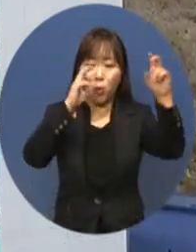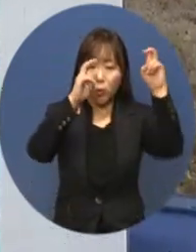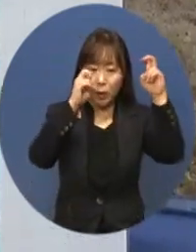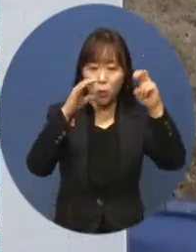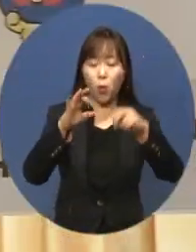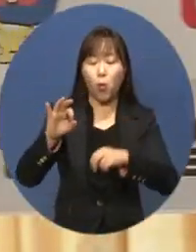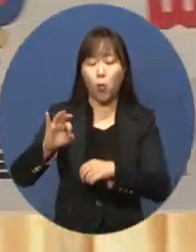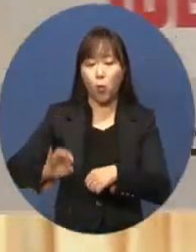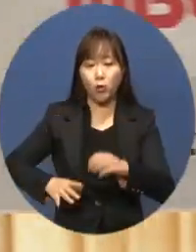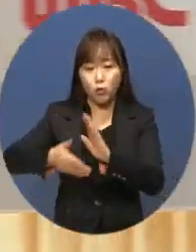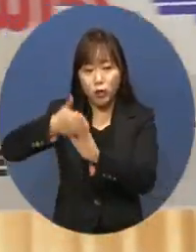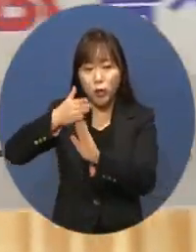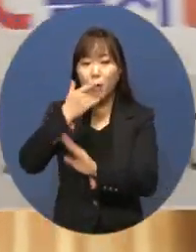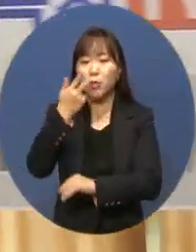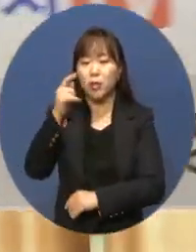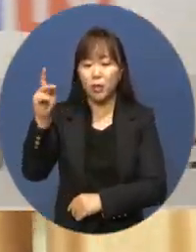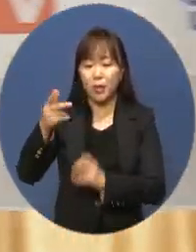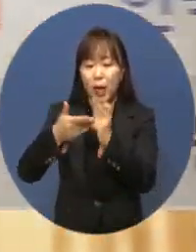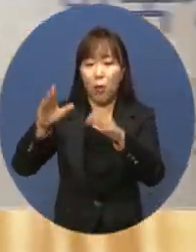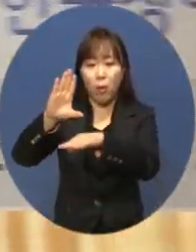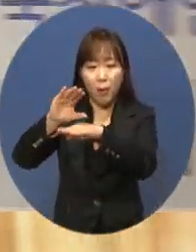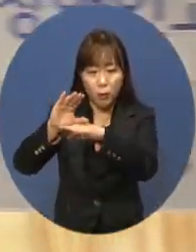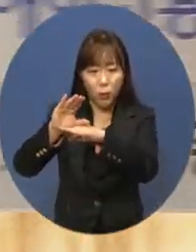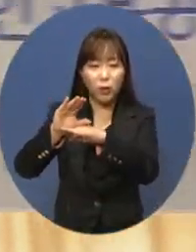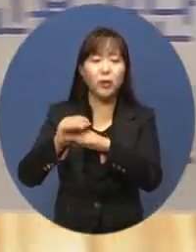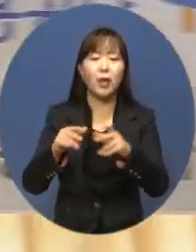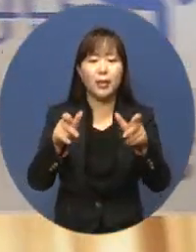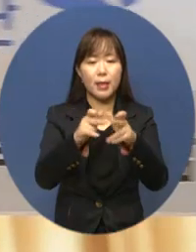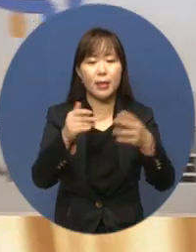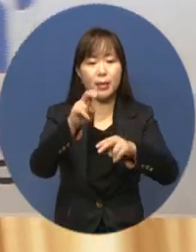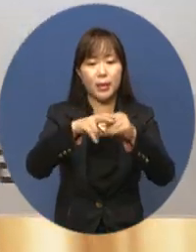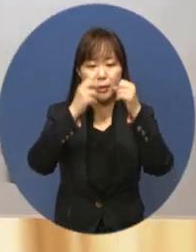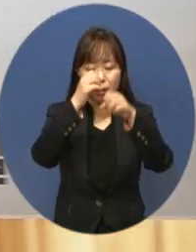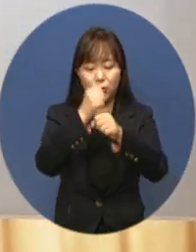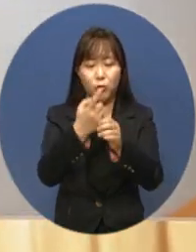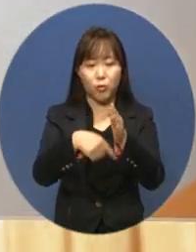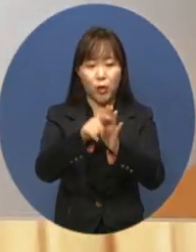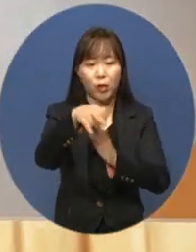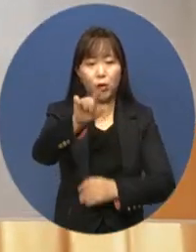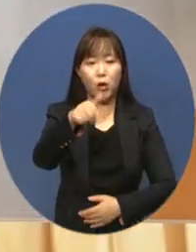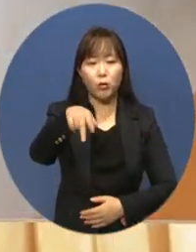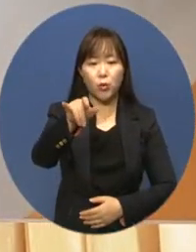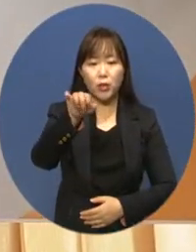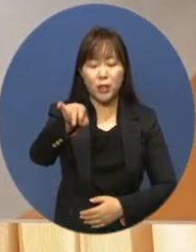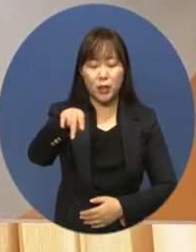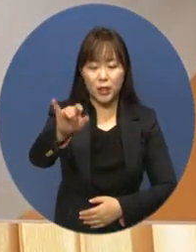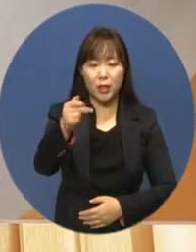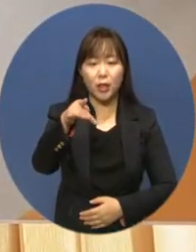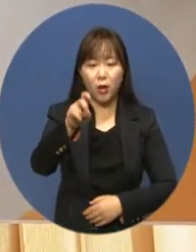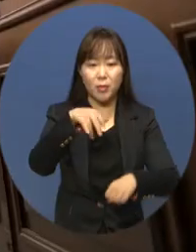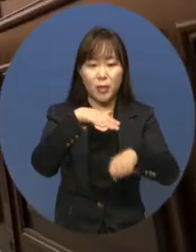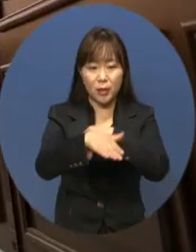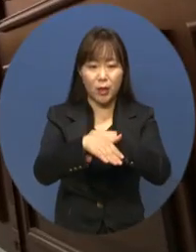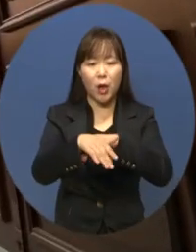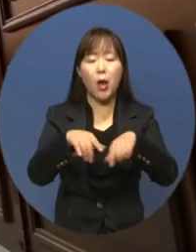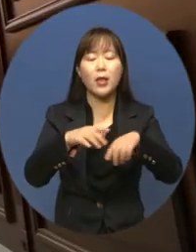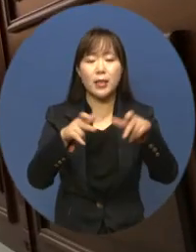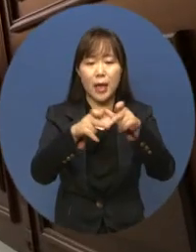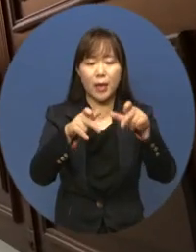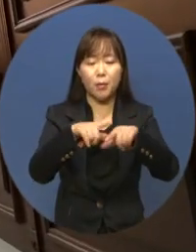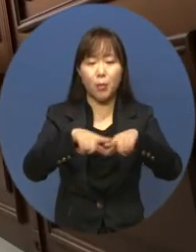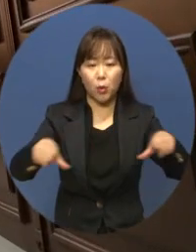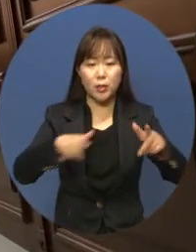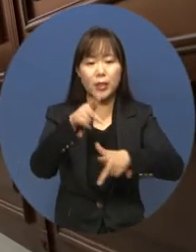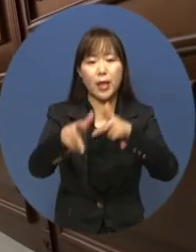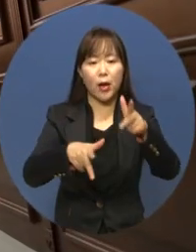한국장애인고용공단과 원주시, 복지TV 강원방송이 장애인 일자리 창출을 위한 컨소시엄형 장애인 표준사업장 설립을 위해